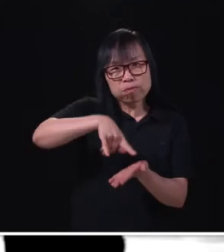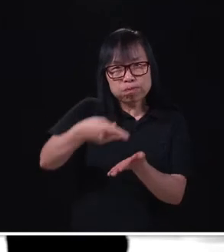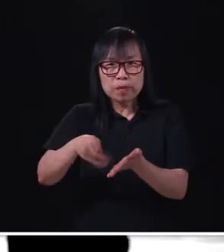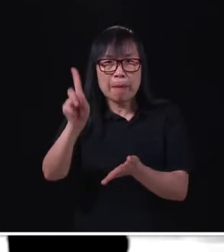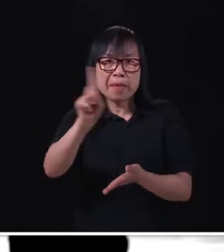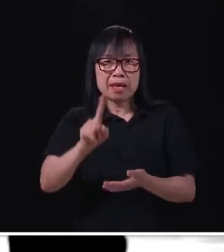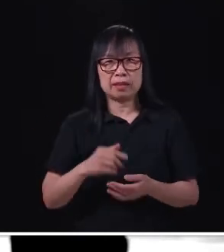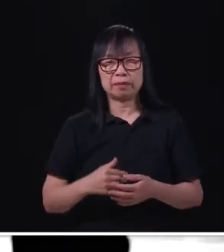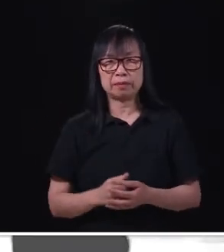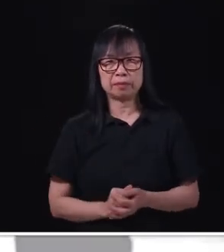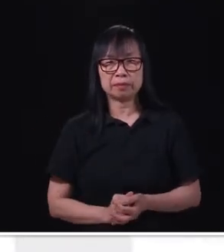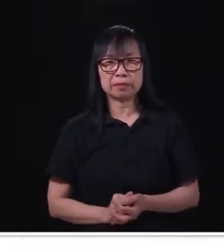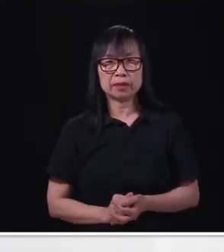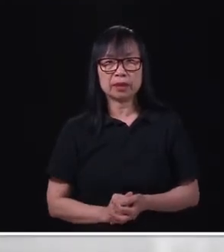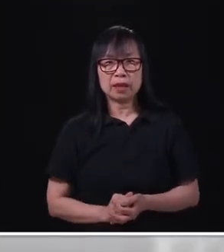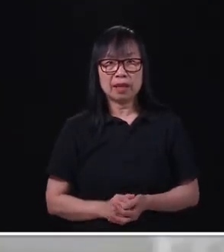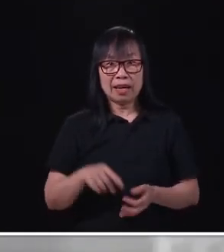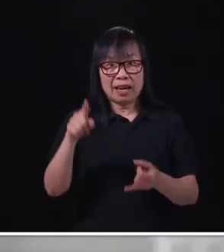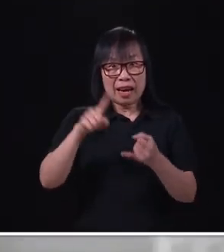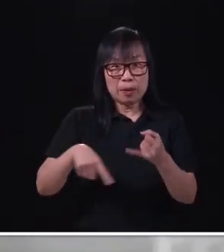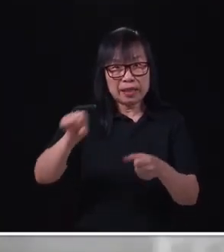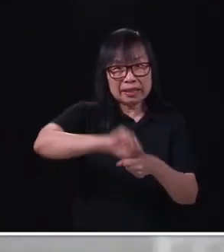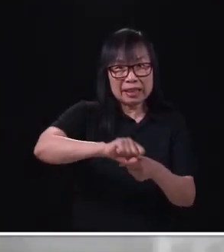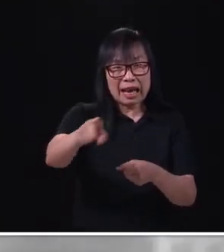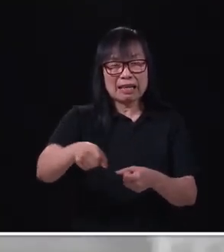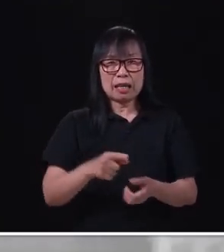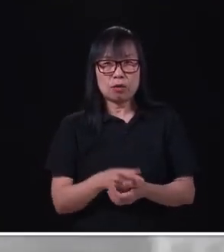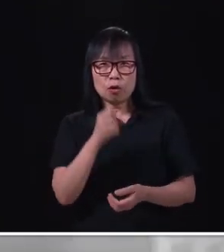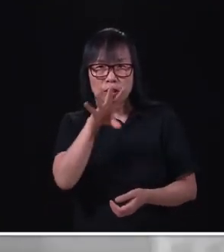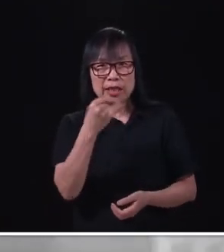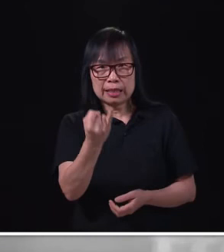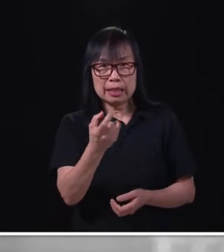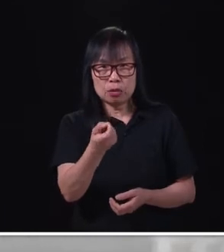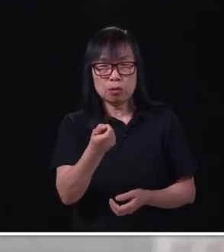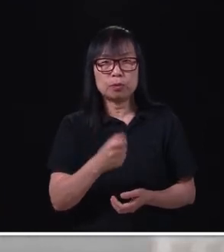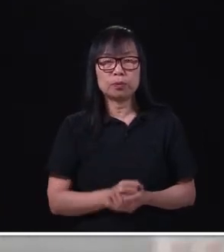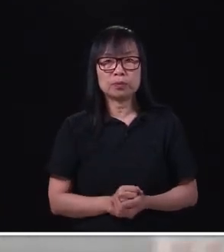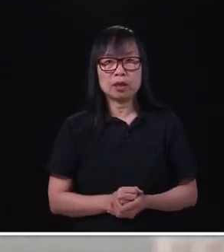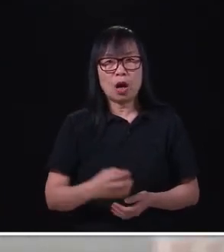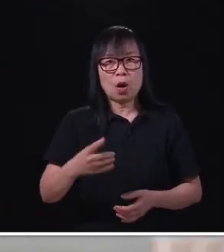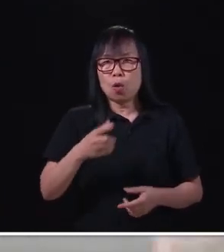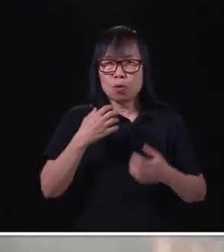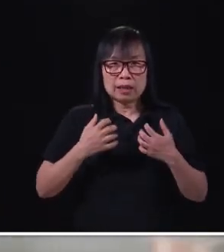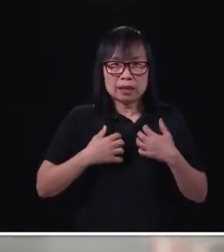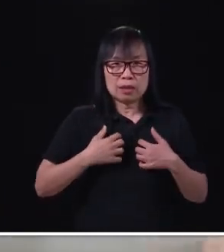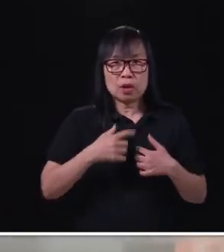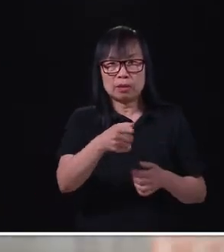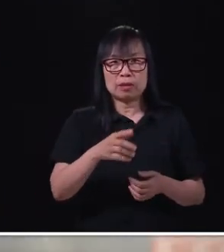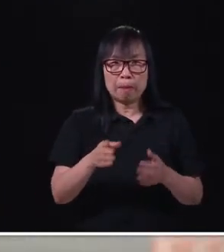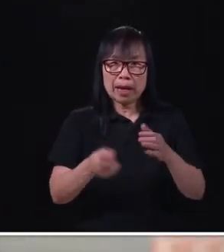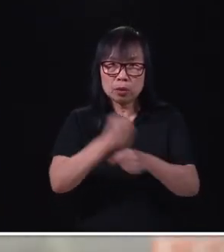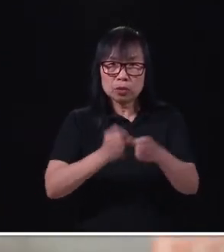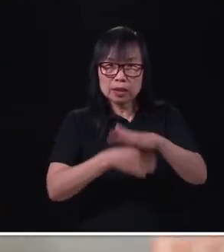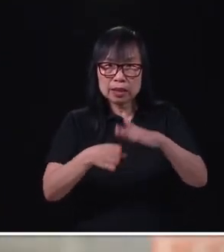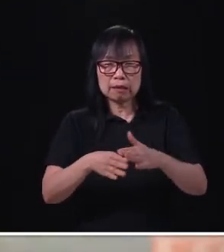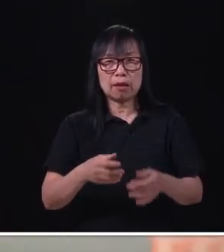系咩嘅一回事。 后期加入的蛋糕虽然说话不多，但其实他很紧张大家和一间